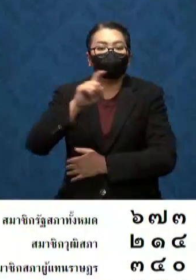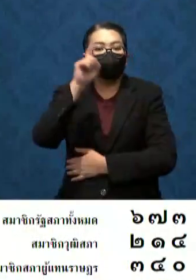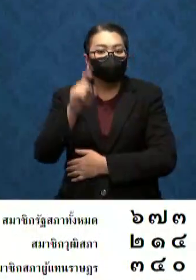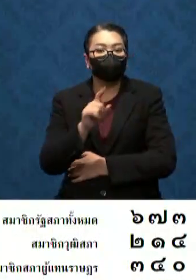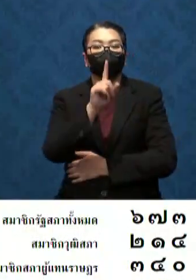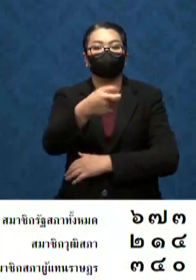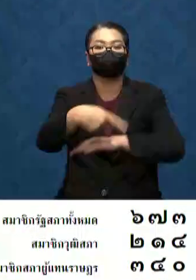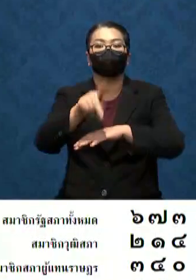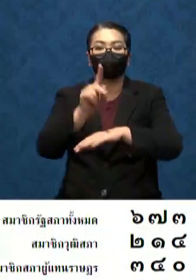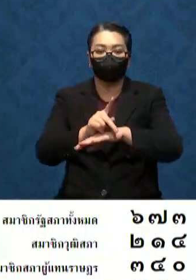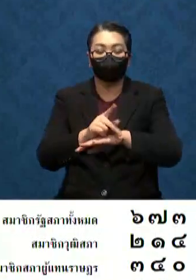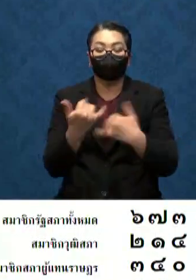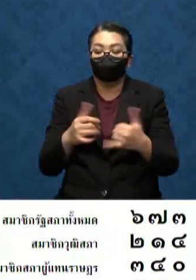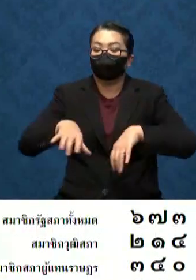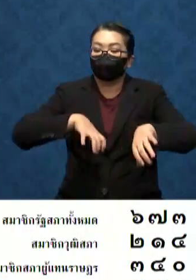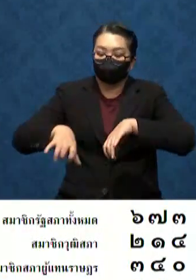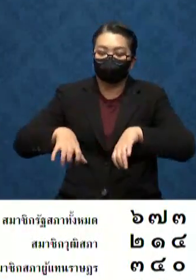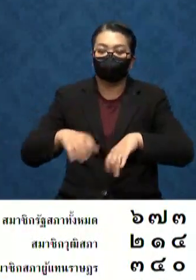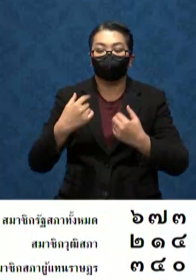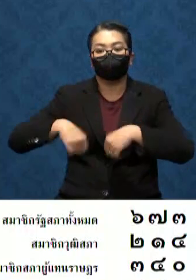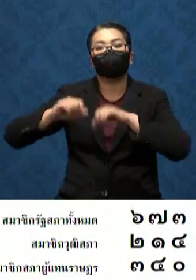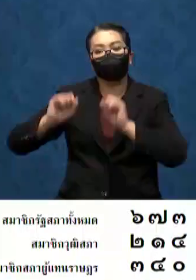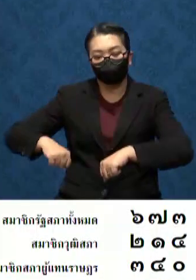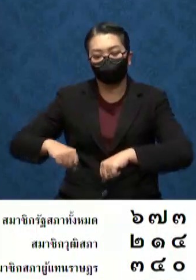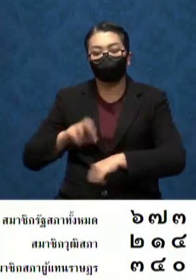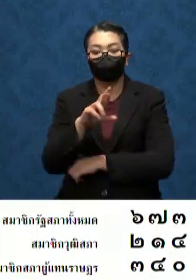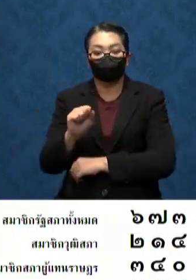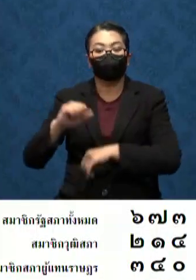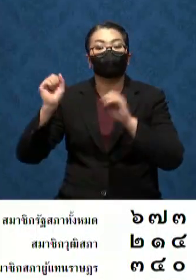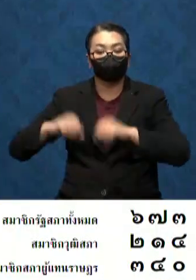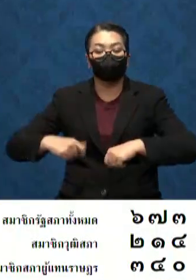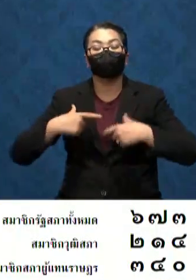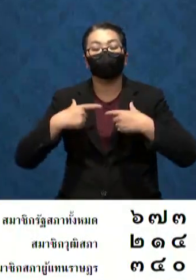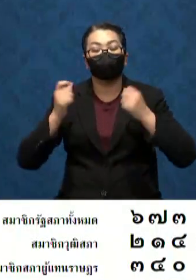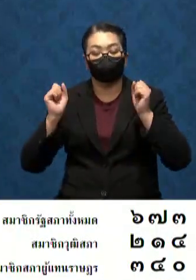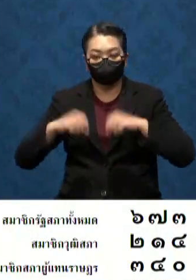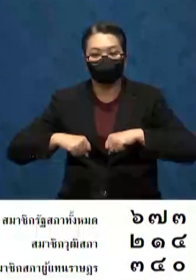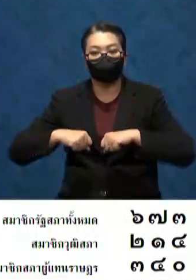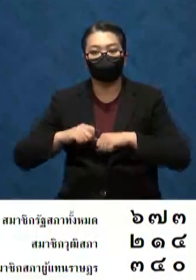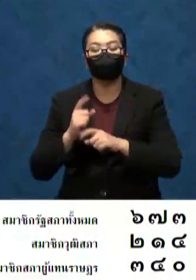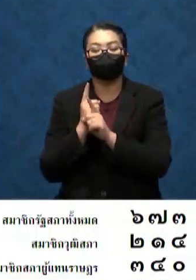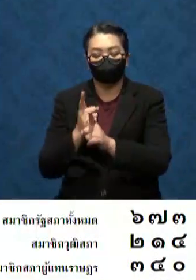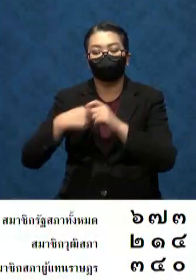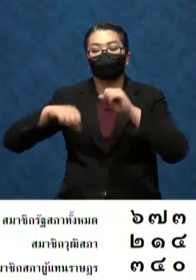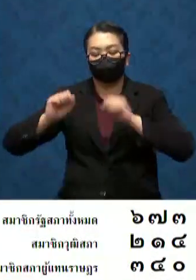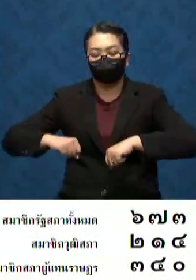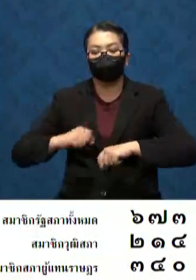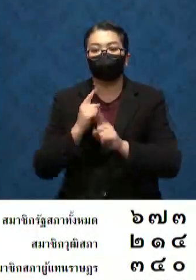ท่านประธานว่าได้ดำเนินการลงมตินะครับรัฐสภาเห็นด้วยก็ดำเนินการลงมติครับขอบพระคุณ